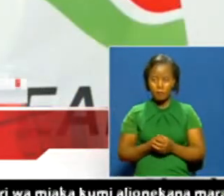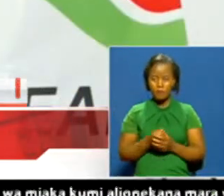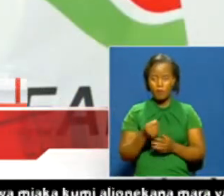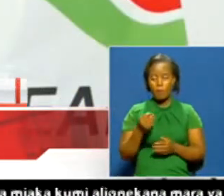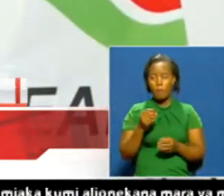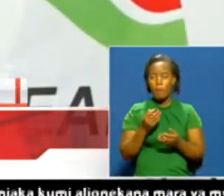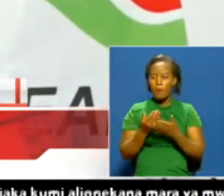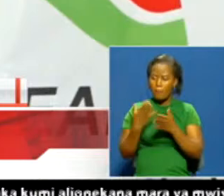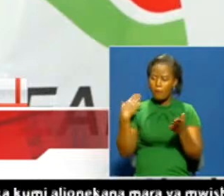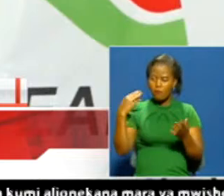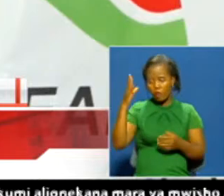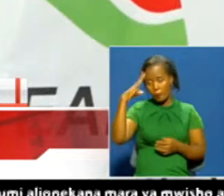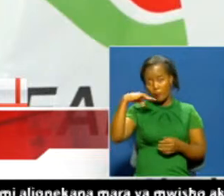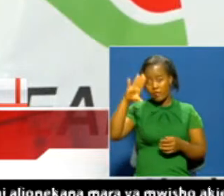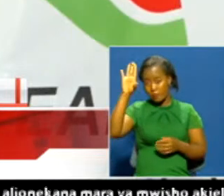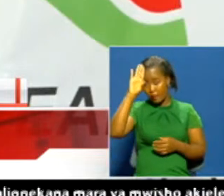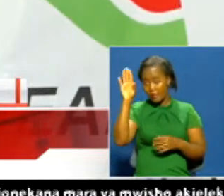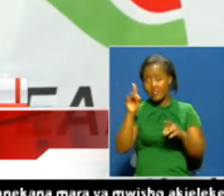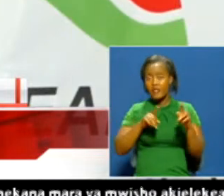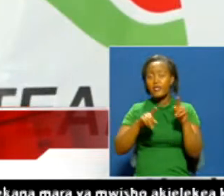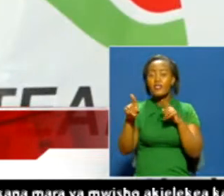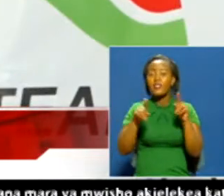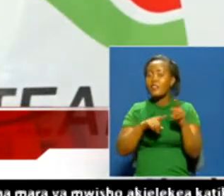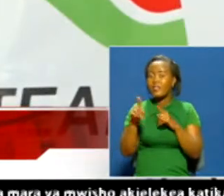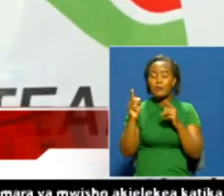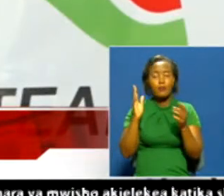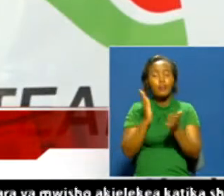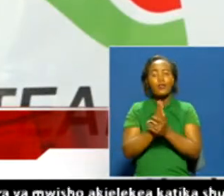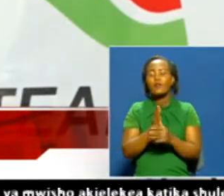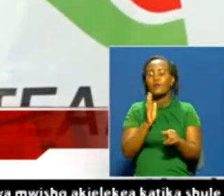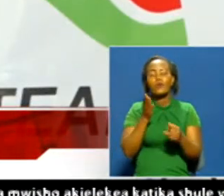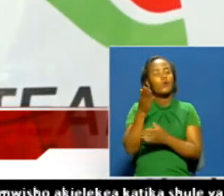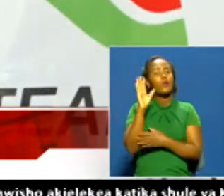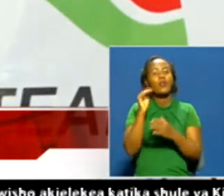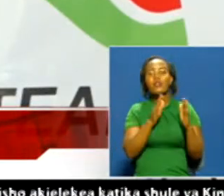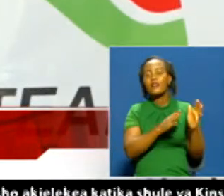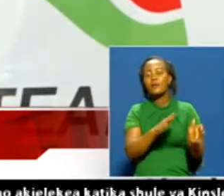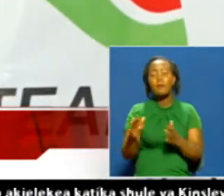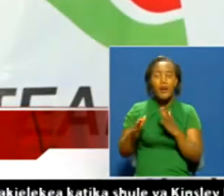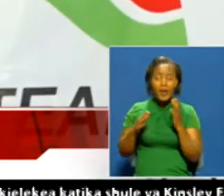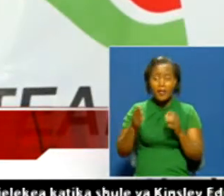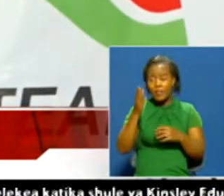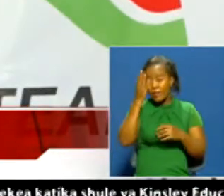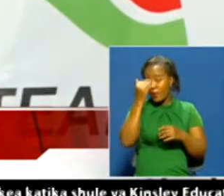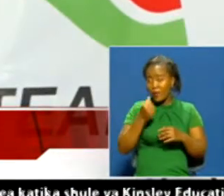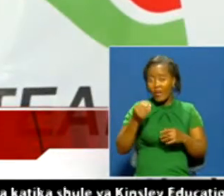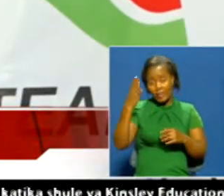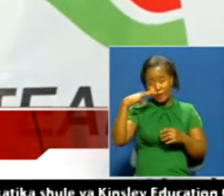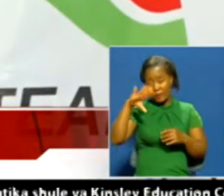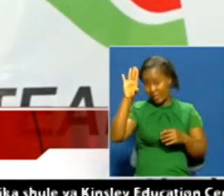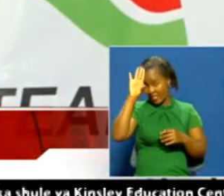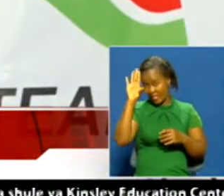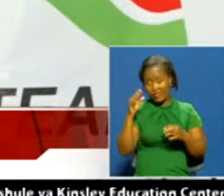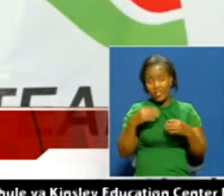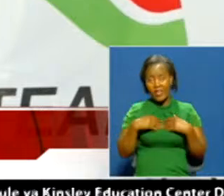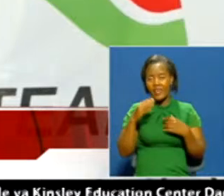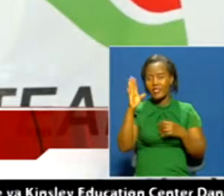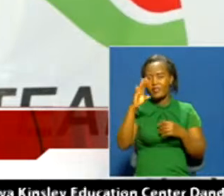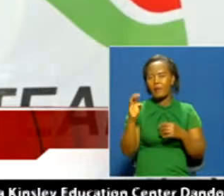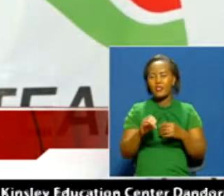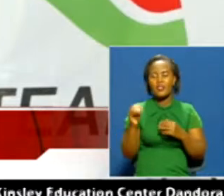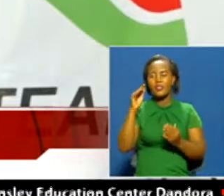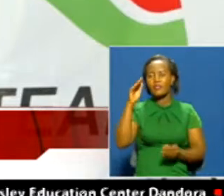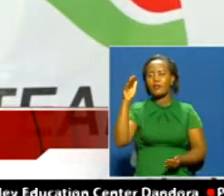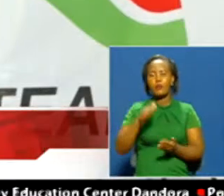trip, I think it is again and got on a plan. Kwa sababu huko kulikuwa na nini story ya COVID ilikuwa percentage ilikuwa juu sana, so